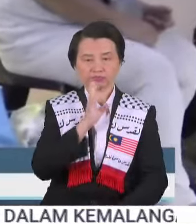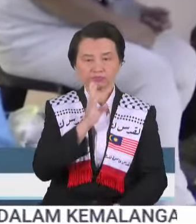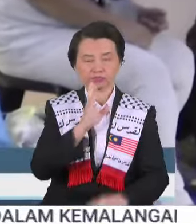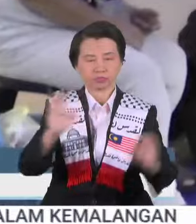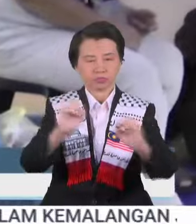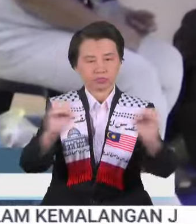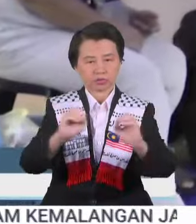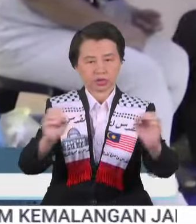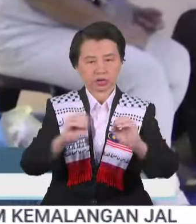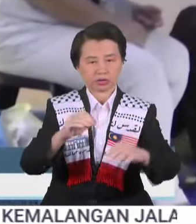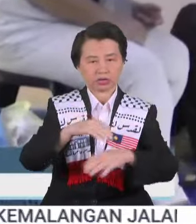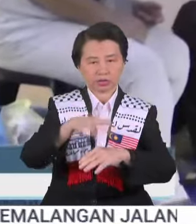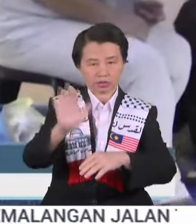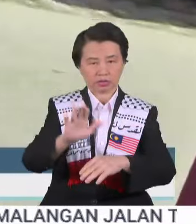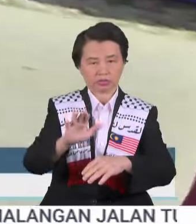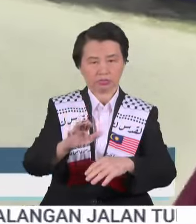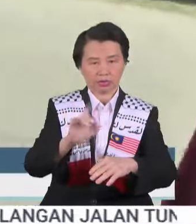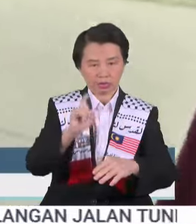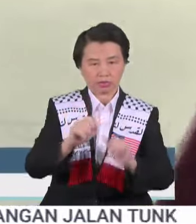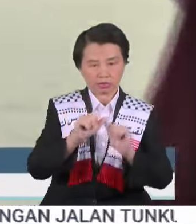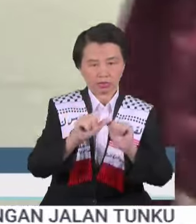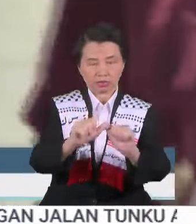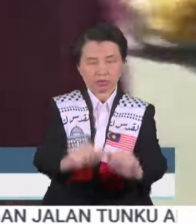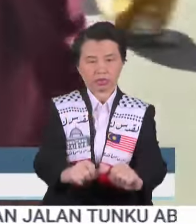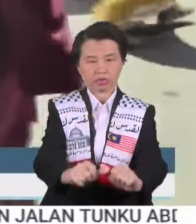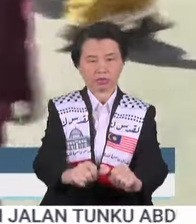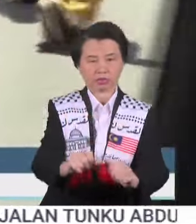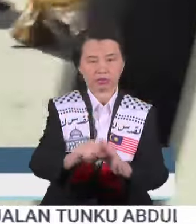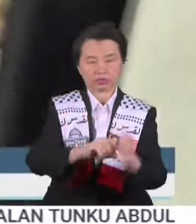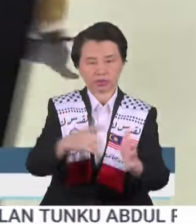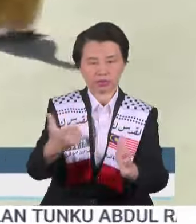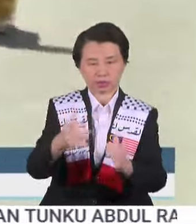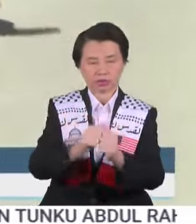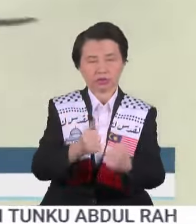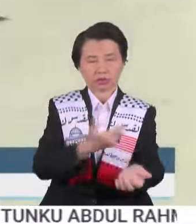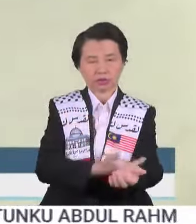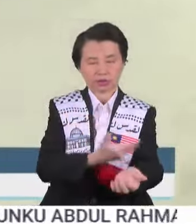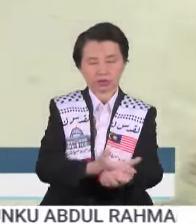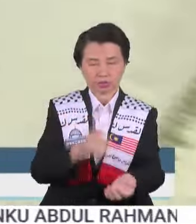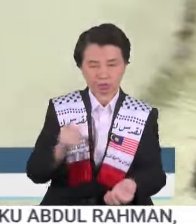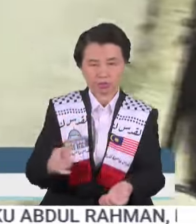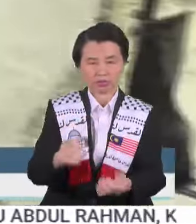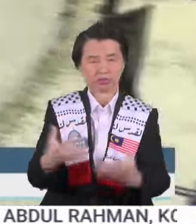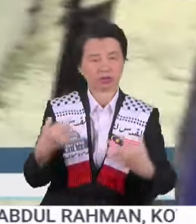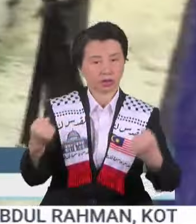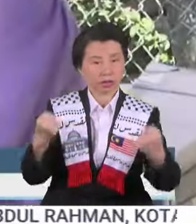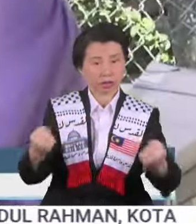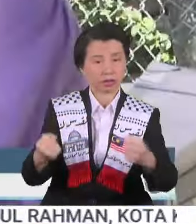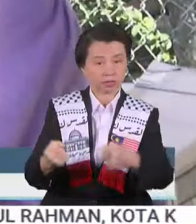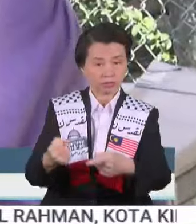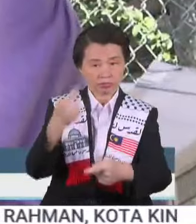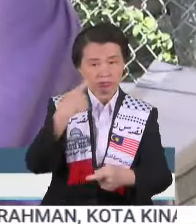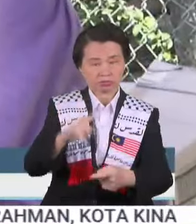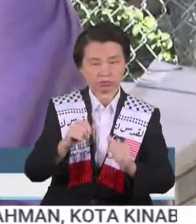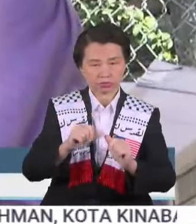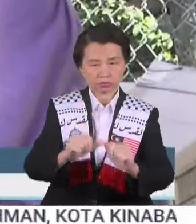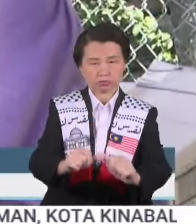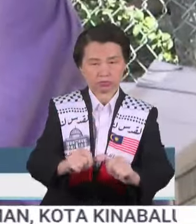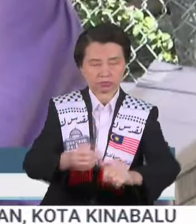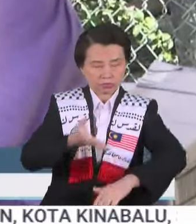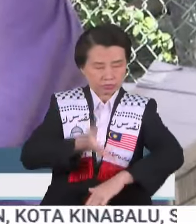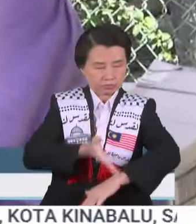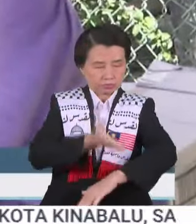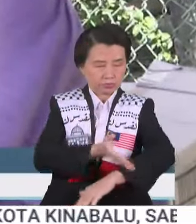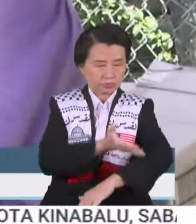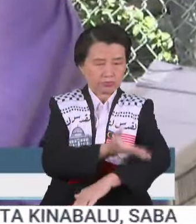tidak ada lagi yang lebih harus kita kekalkan legasinya selain daripada legasi ini sendiri. Keazamannya ialah untuk terus